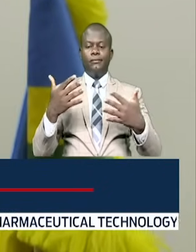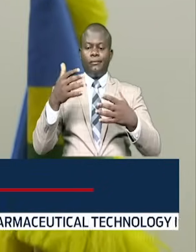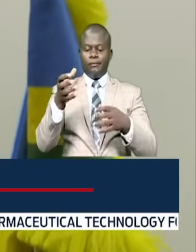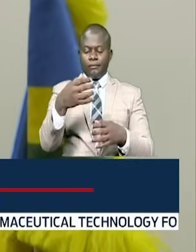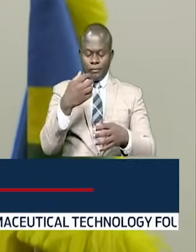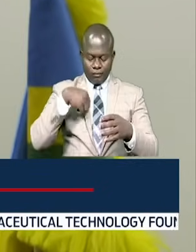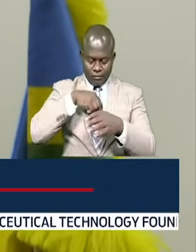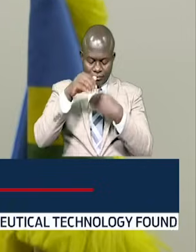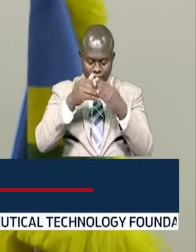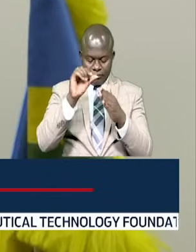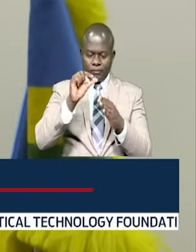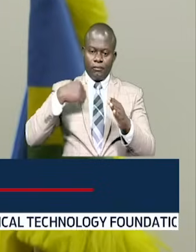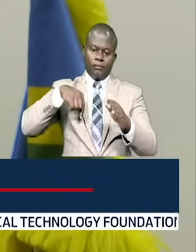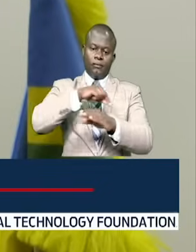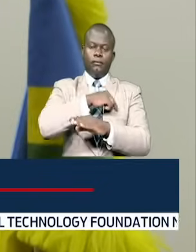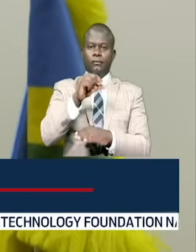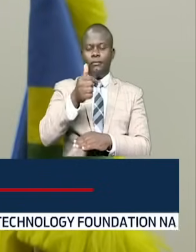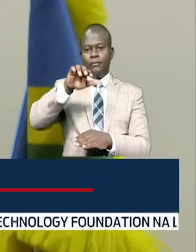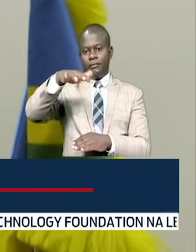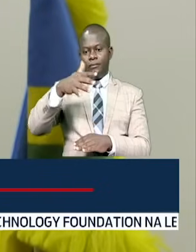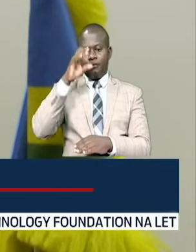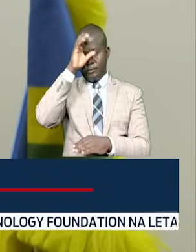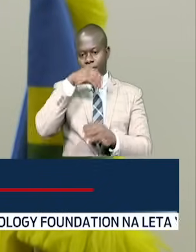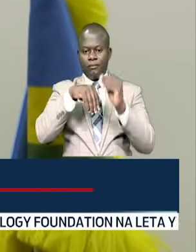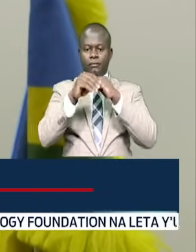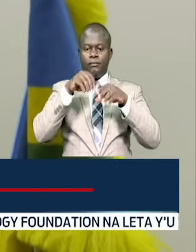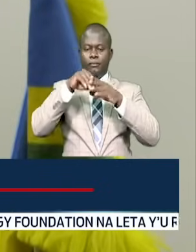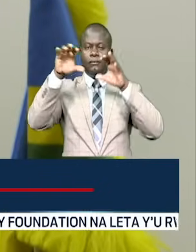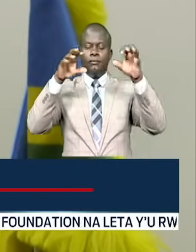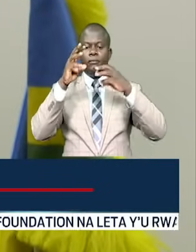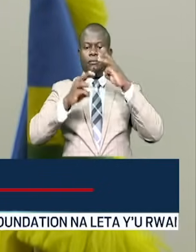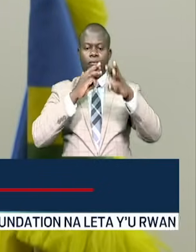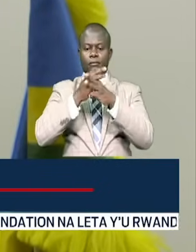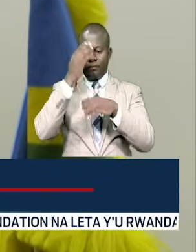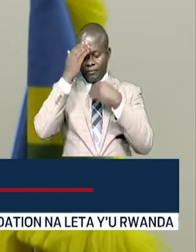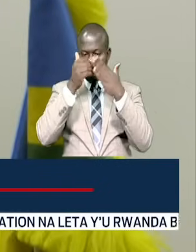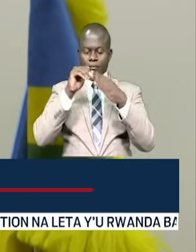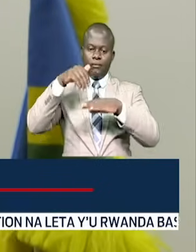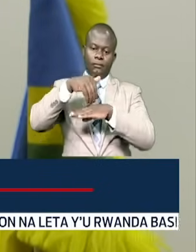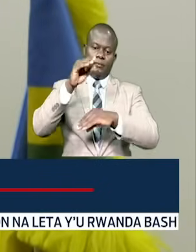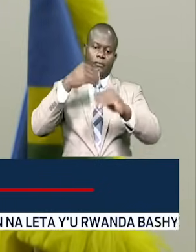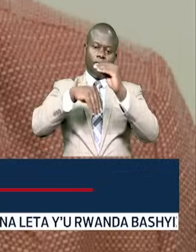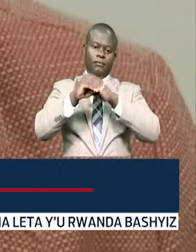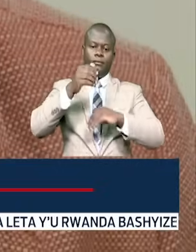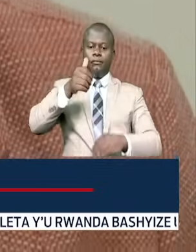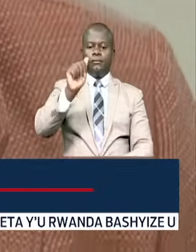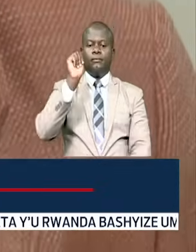amasosiyete mato naciriritse ashakisha amasoko hirya no hino ku isi kugira ngo yohereze ibicuruzwa